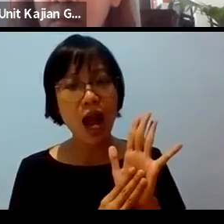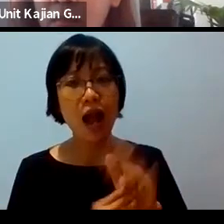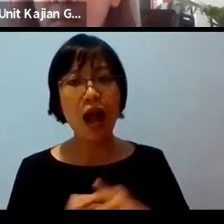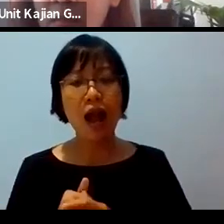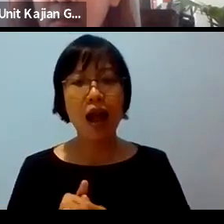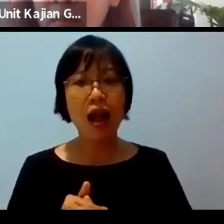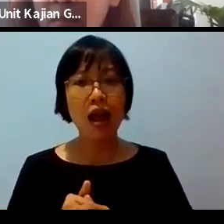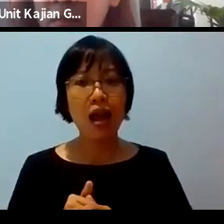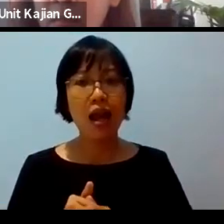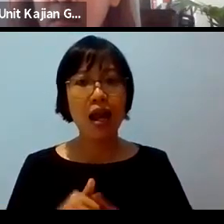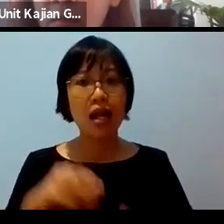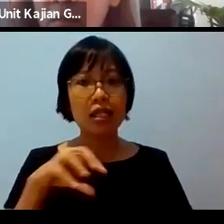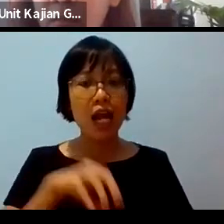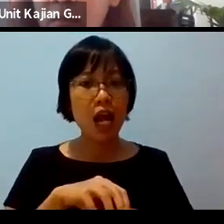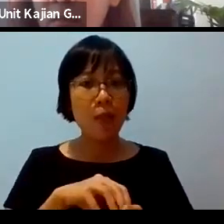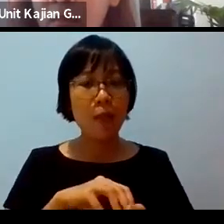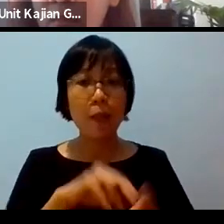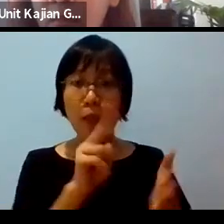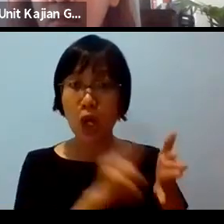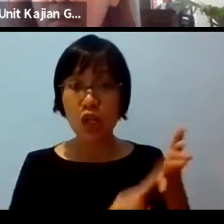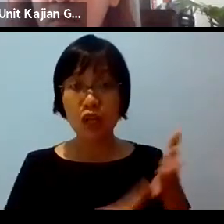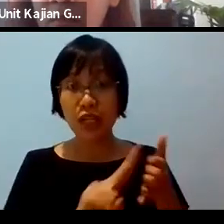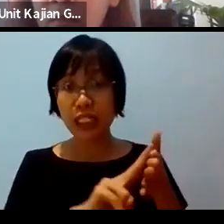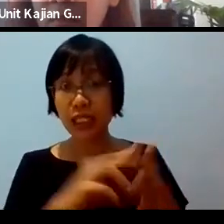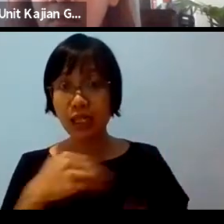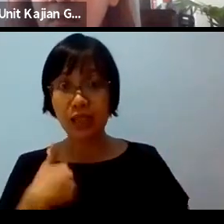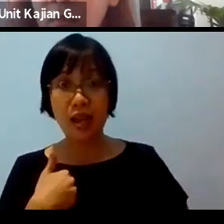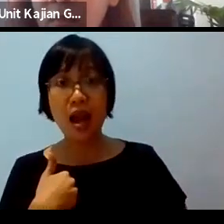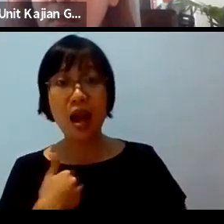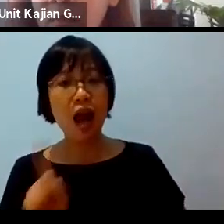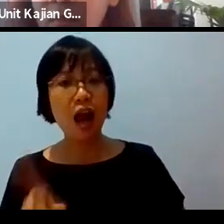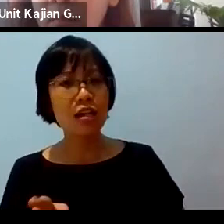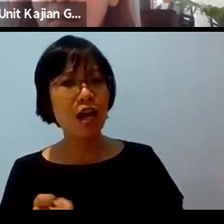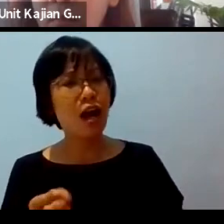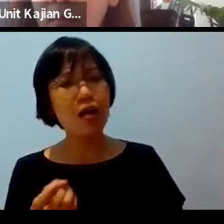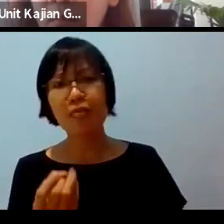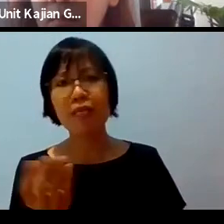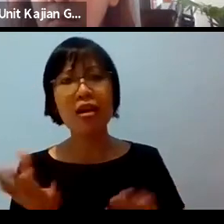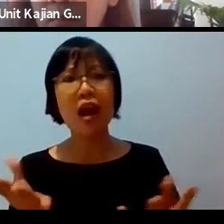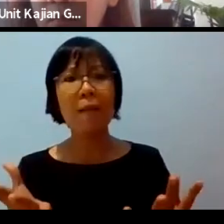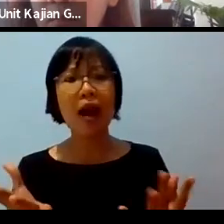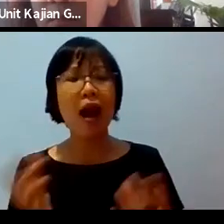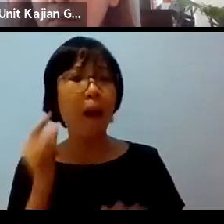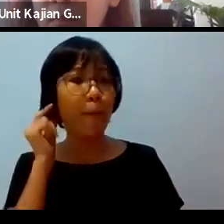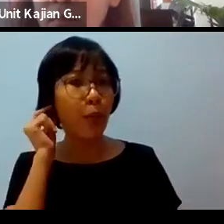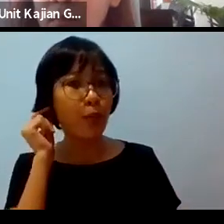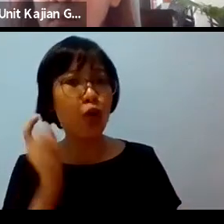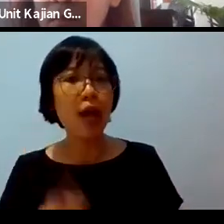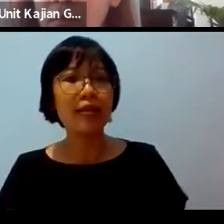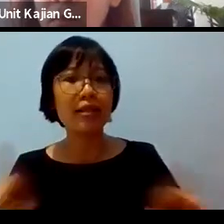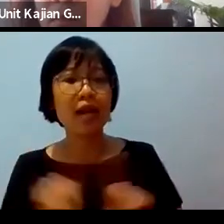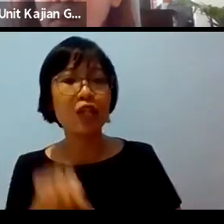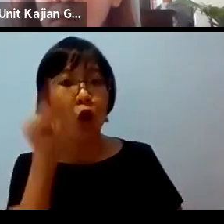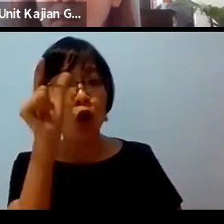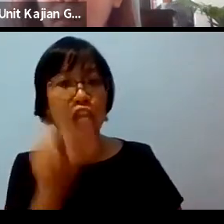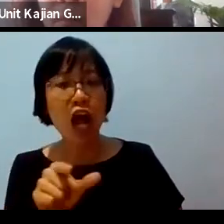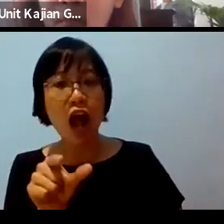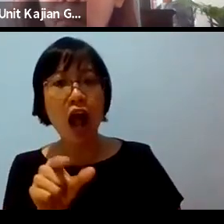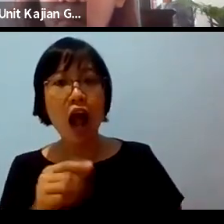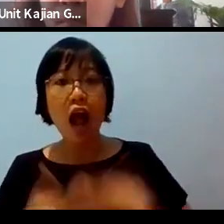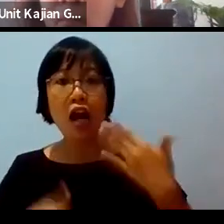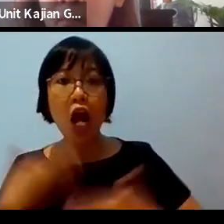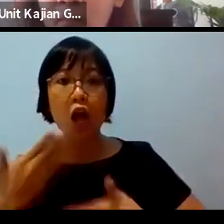juga pelaku pelecehan seksual. Ada beberapa yang dalam pengamatan saya itu juga melakukan pelecehan seksual